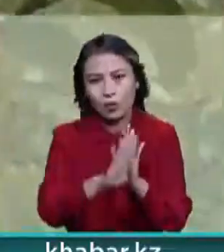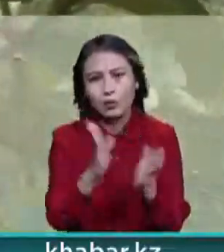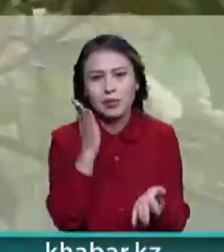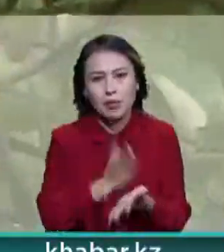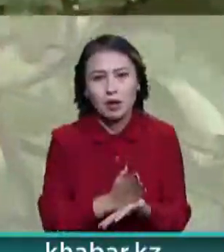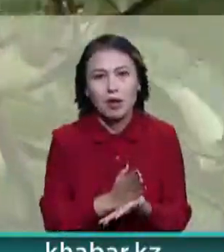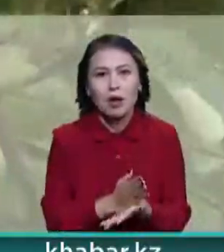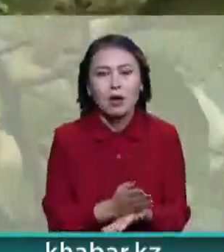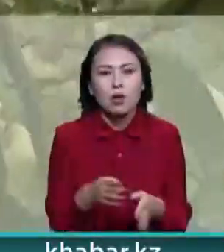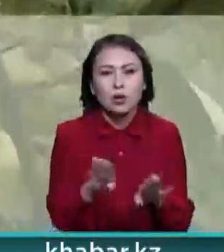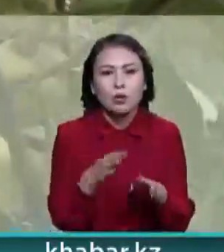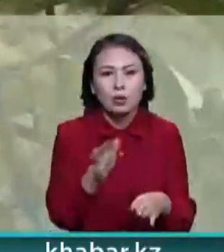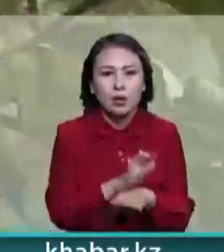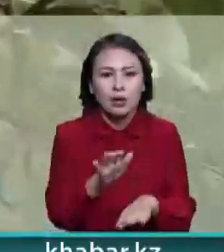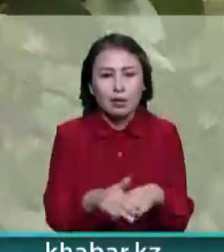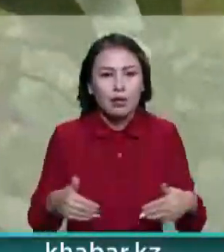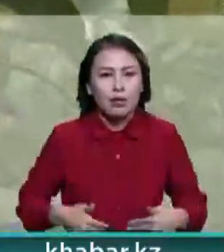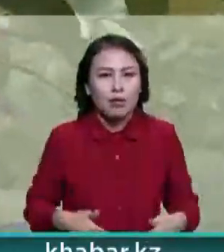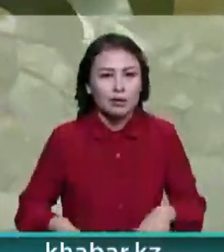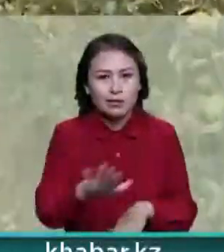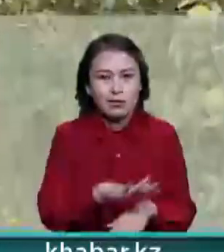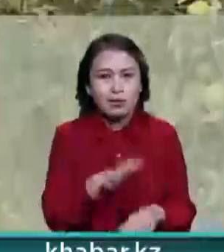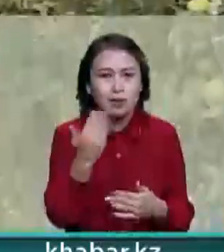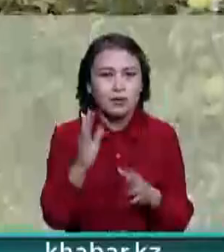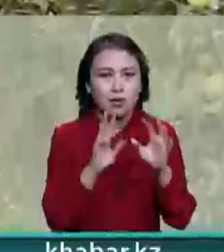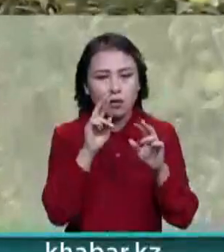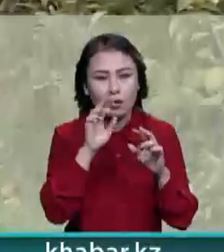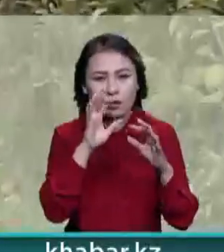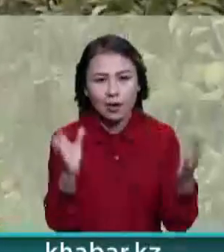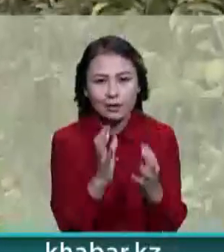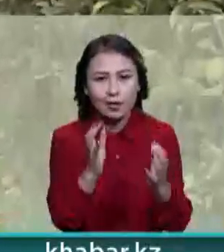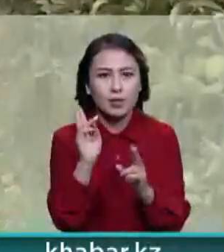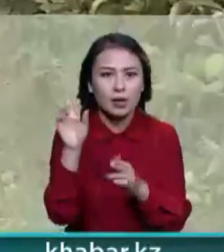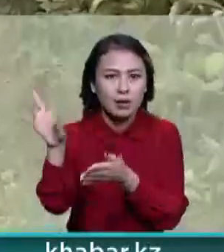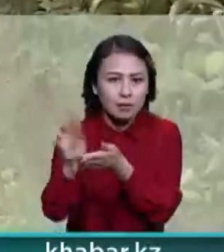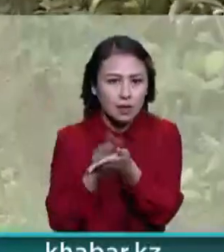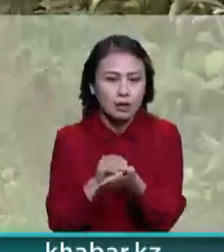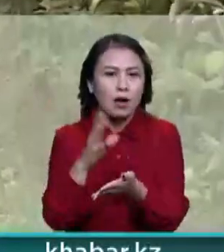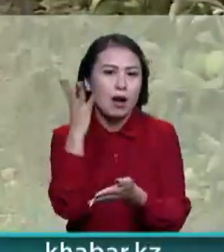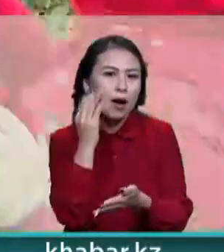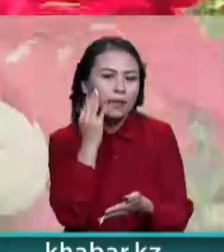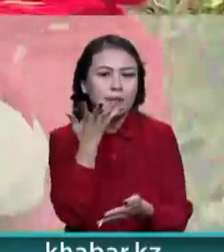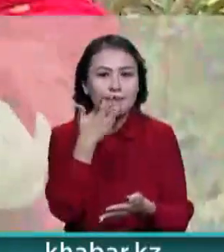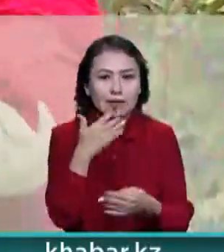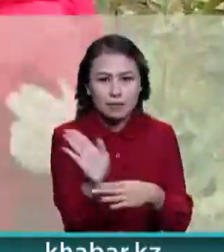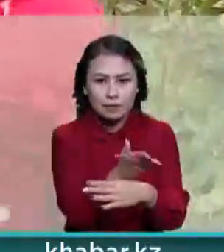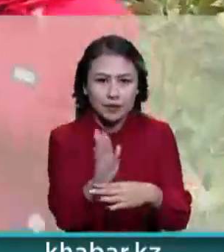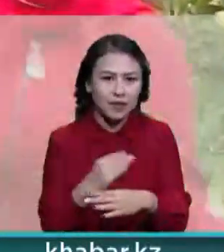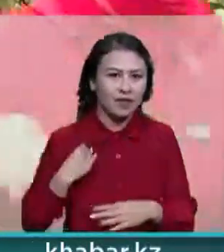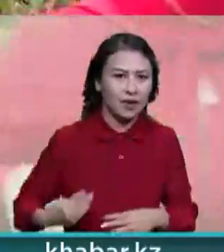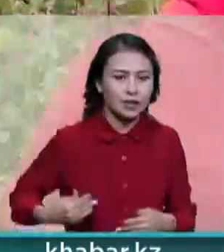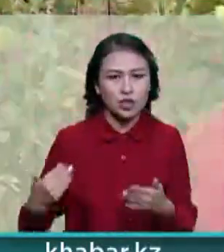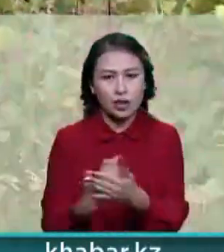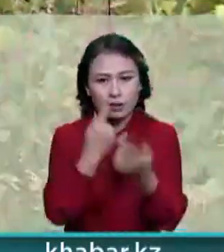өз қоймасы бар. Онда өнім голландиялық тәсілмен сақталып, алманың түсі мен көлеміне қарай іріктейтін франциялық